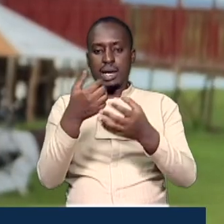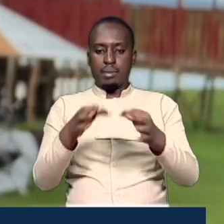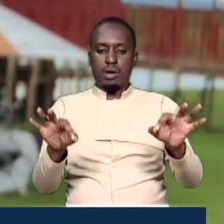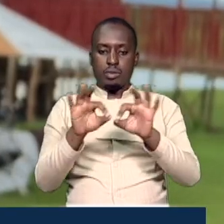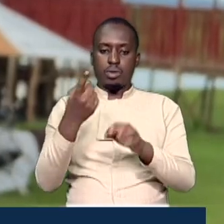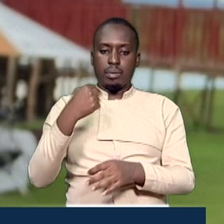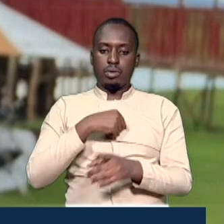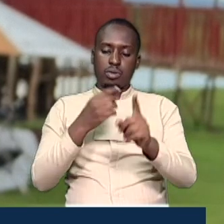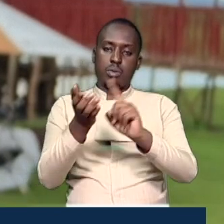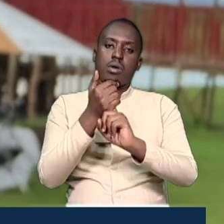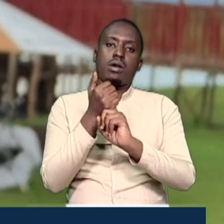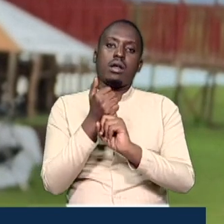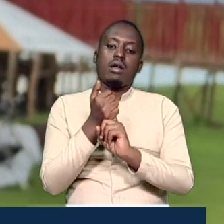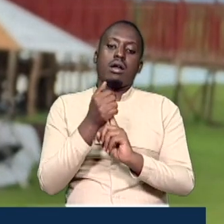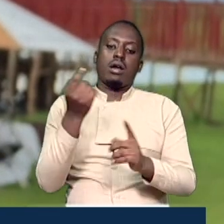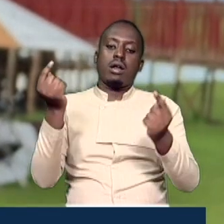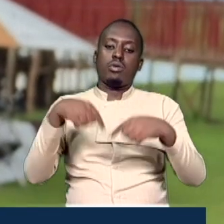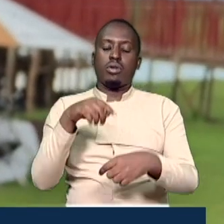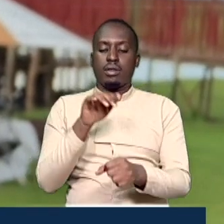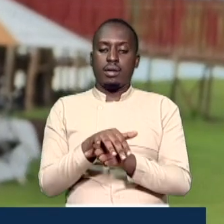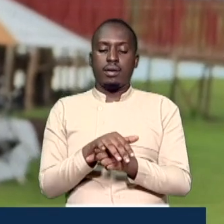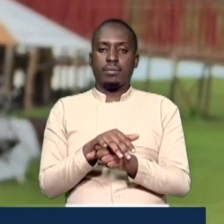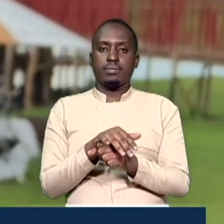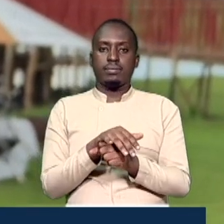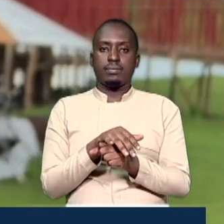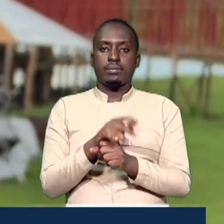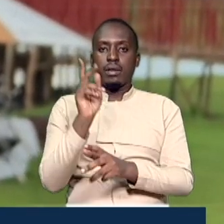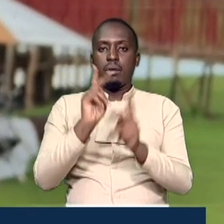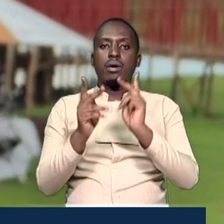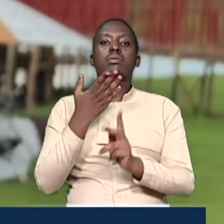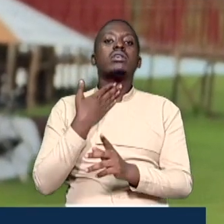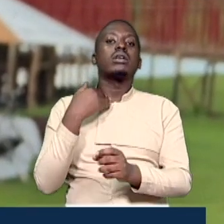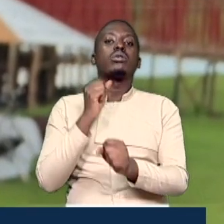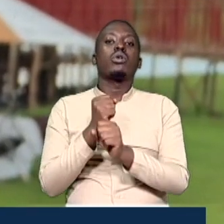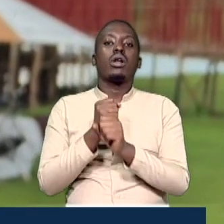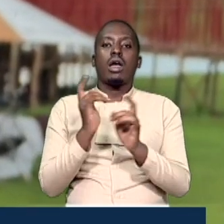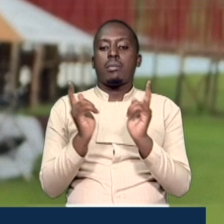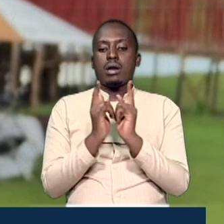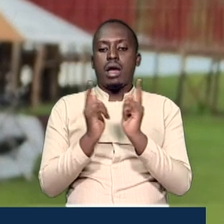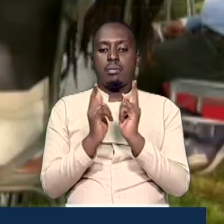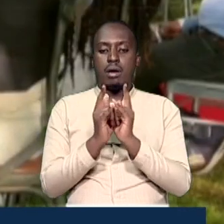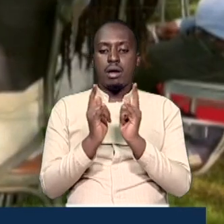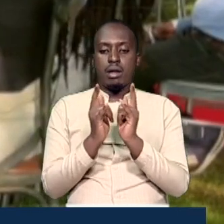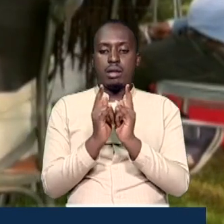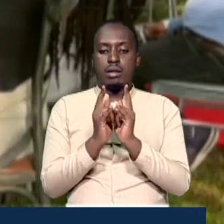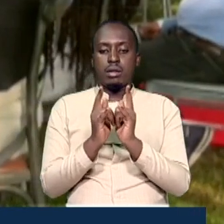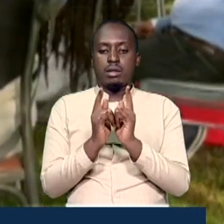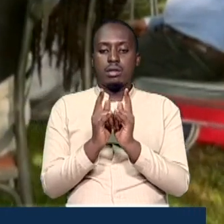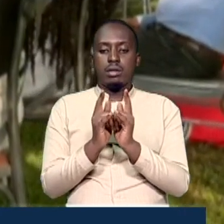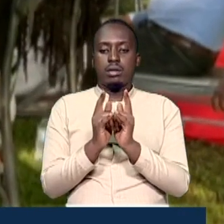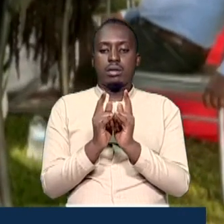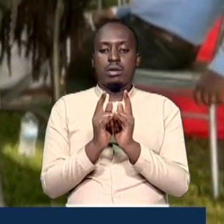turimo kugenda tubona karimo kuza cyane ni abantu bashaka gukora amanama. Inama retreats